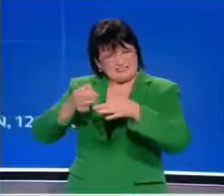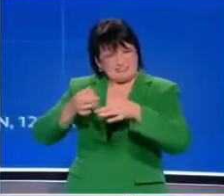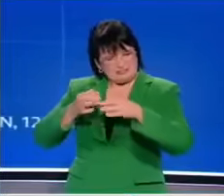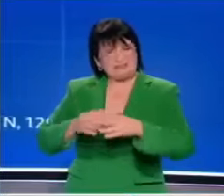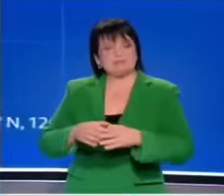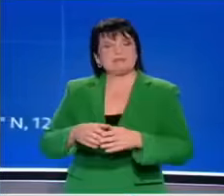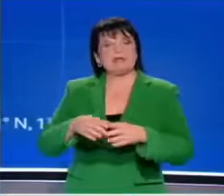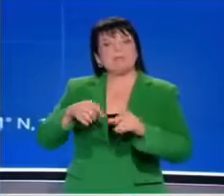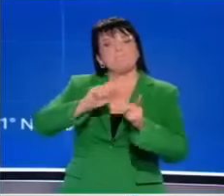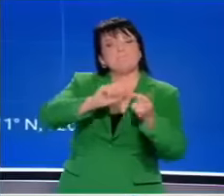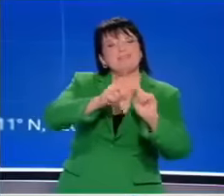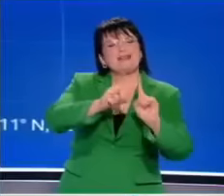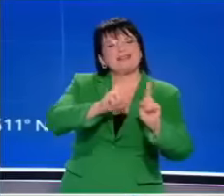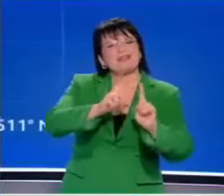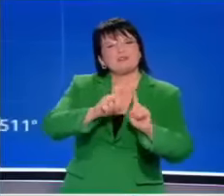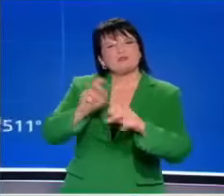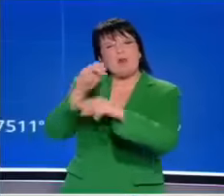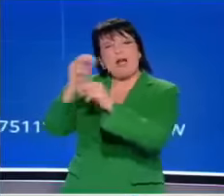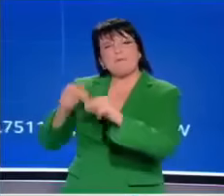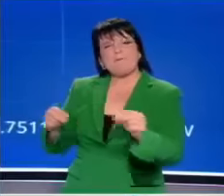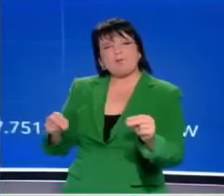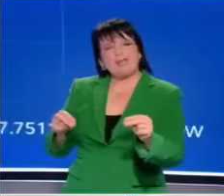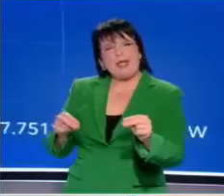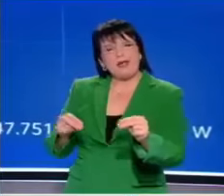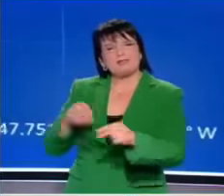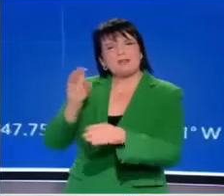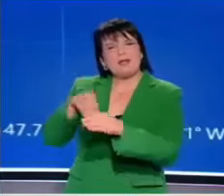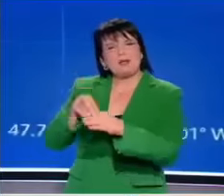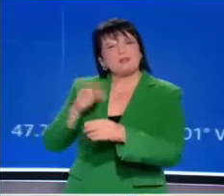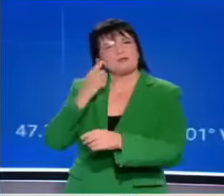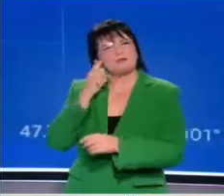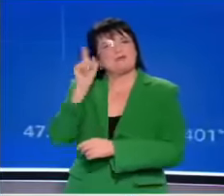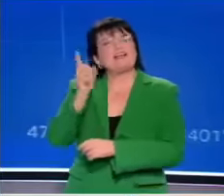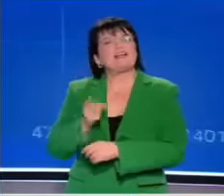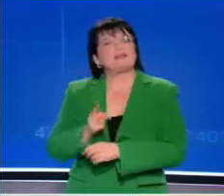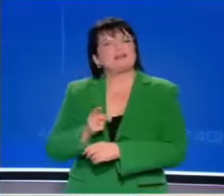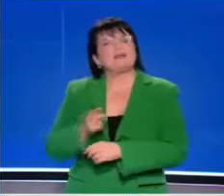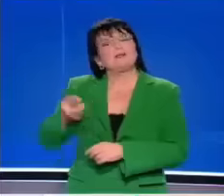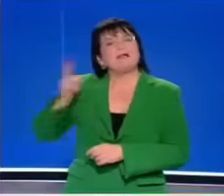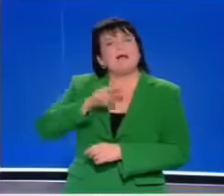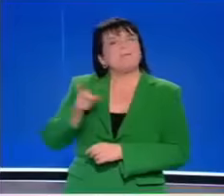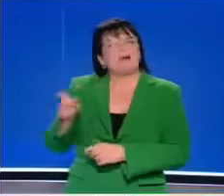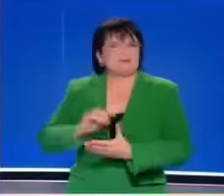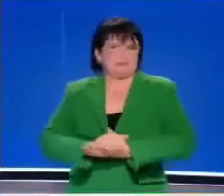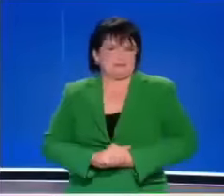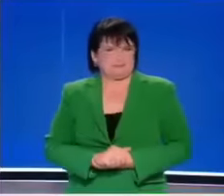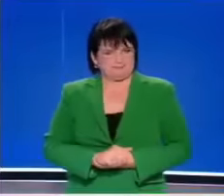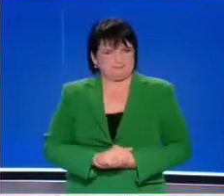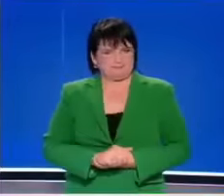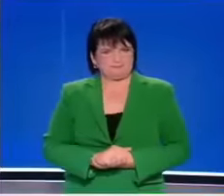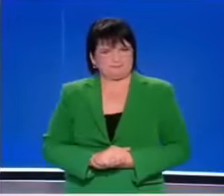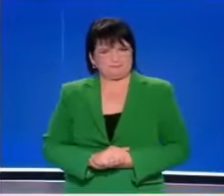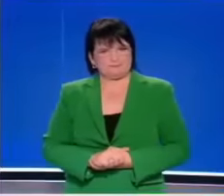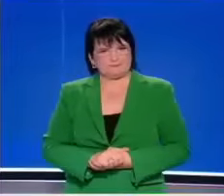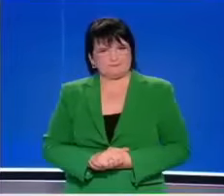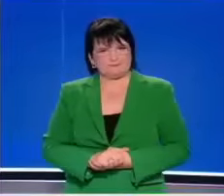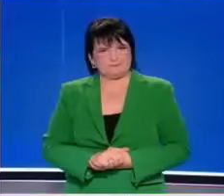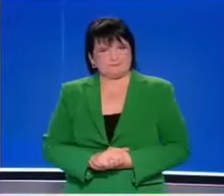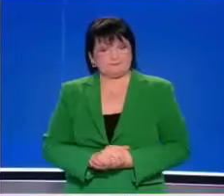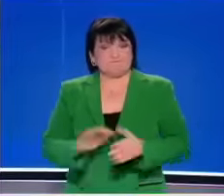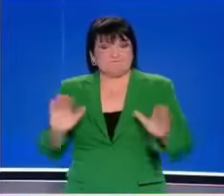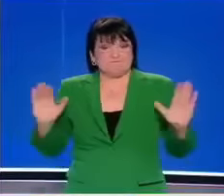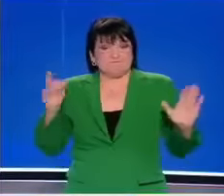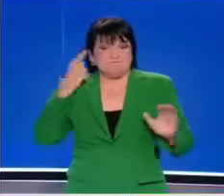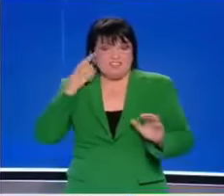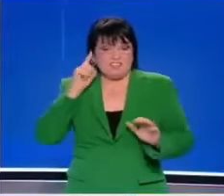του είπαν πως όλοι θα κριθούν από το αποτέλεσμα των εκλογών τι απαντάτε σε αυτό δεν δεν